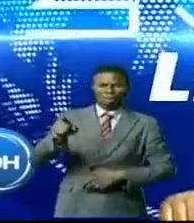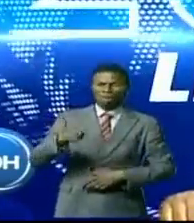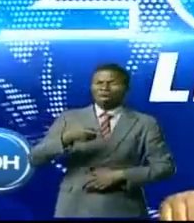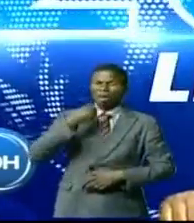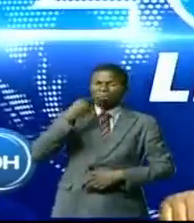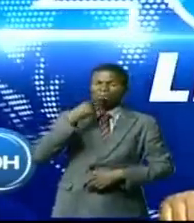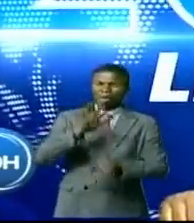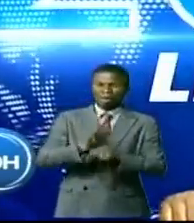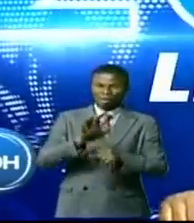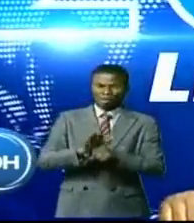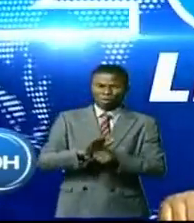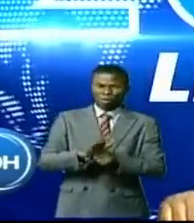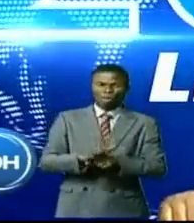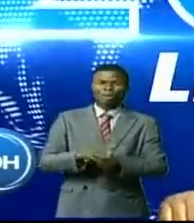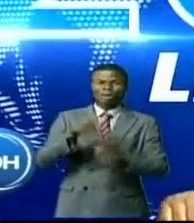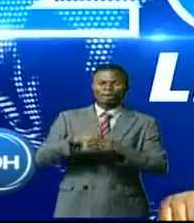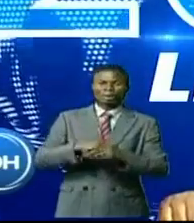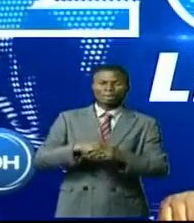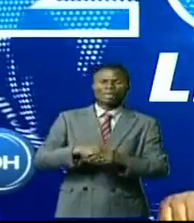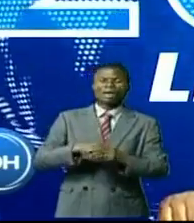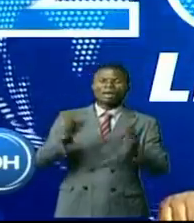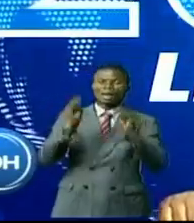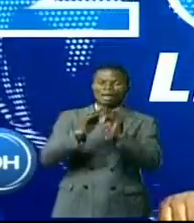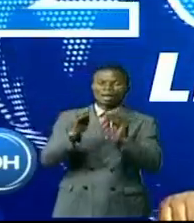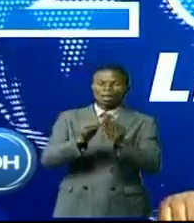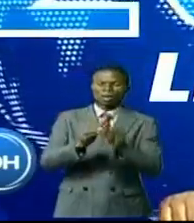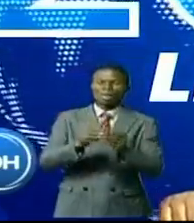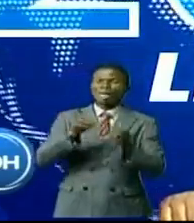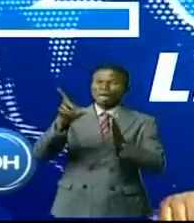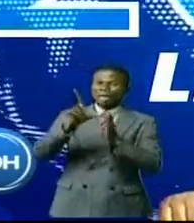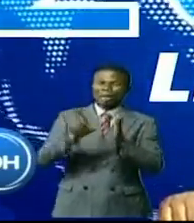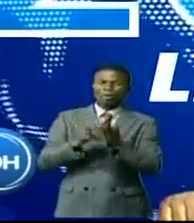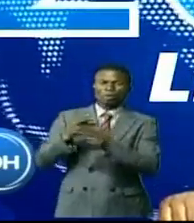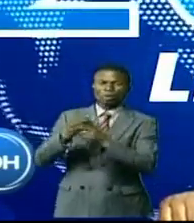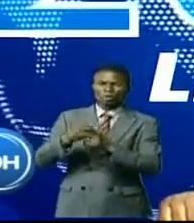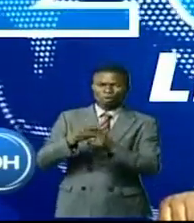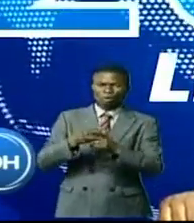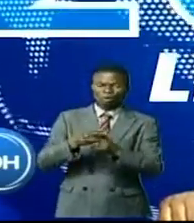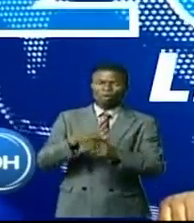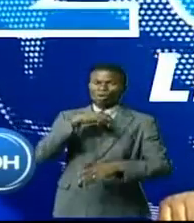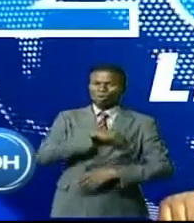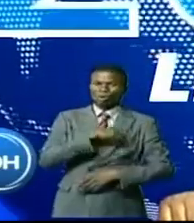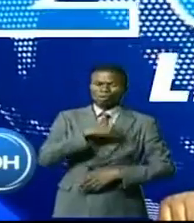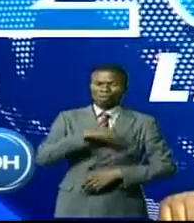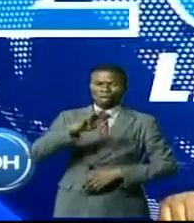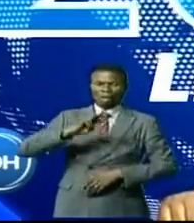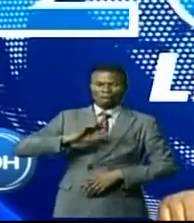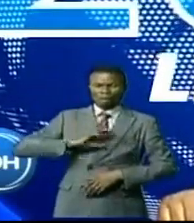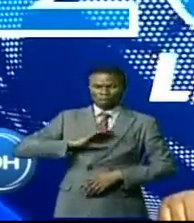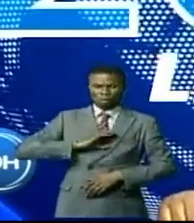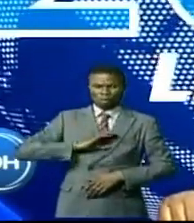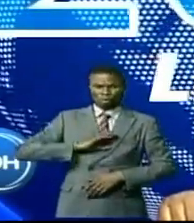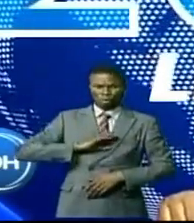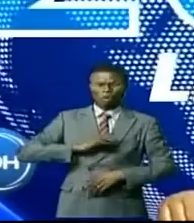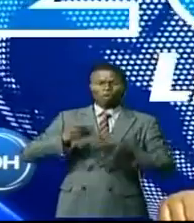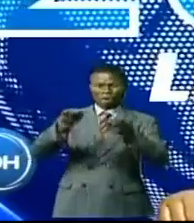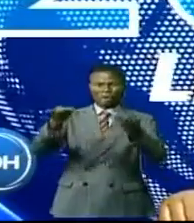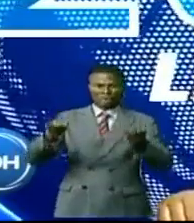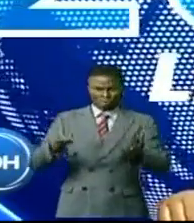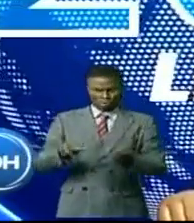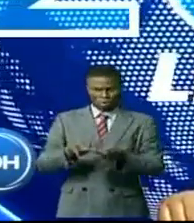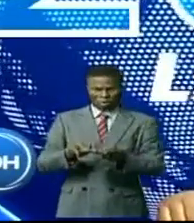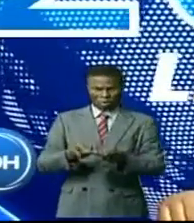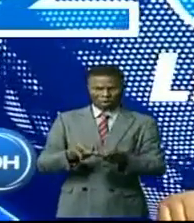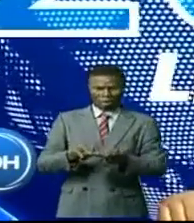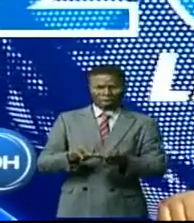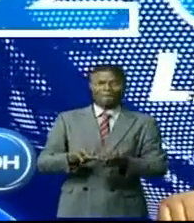sur la table au cours d'une parade. Il a rappelé les consignes de sécurité et la mission de la police sur les agglomérations passées sous